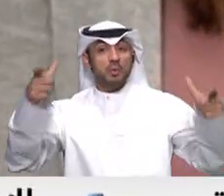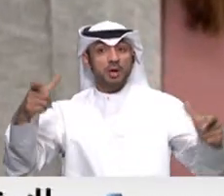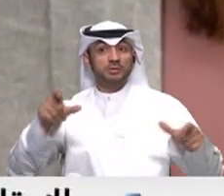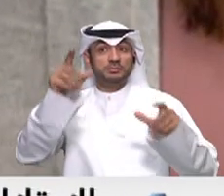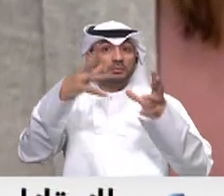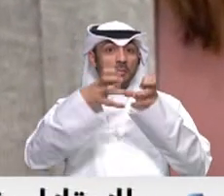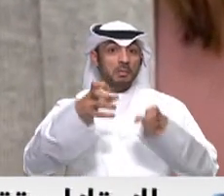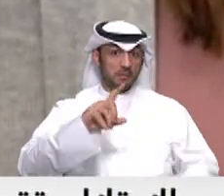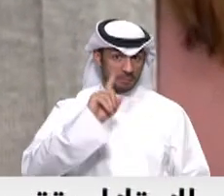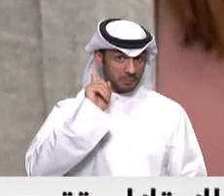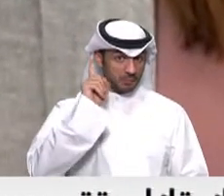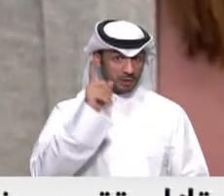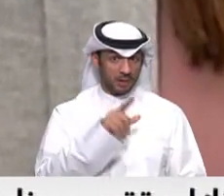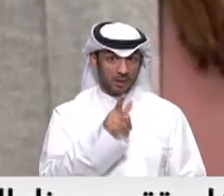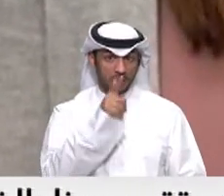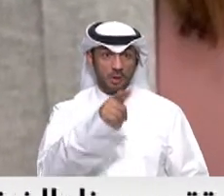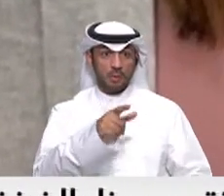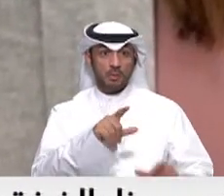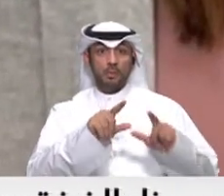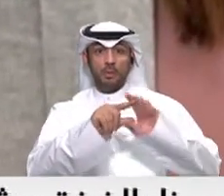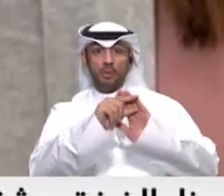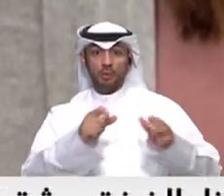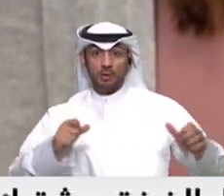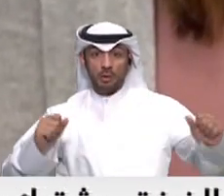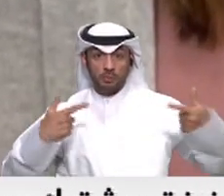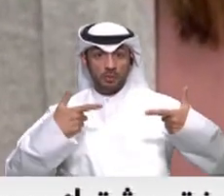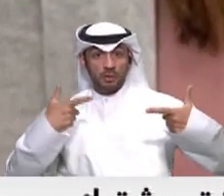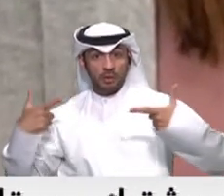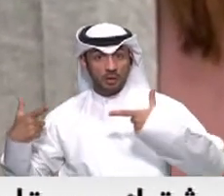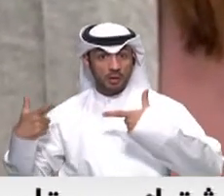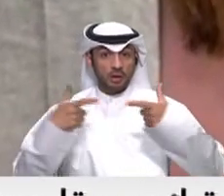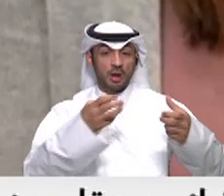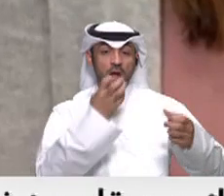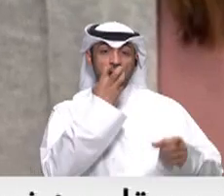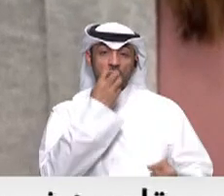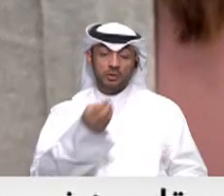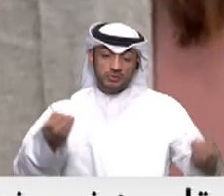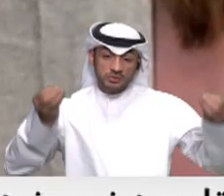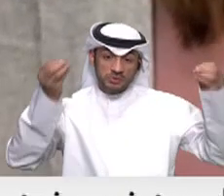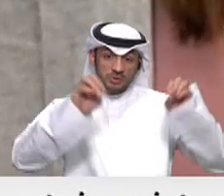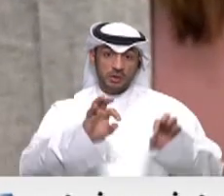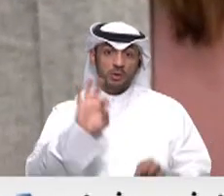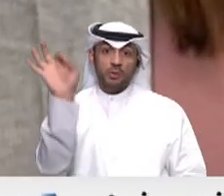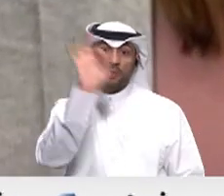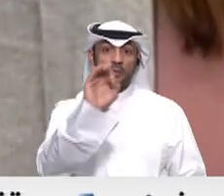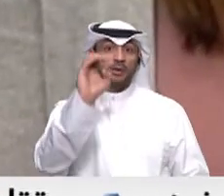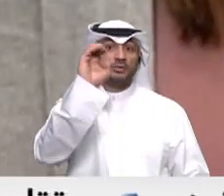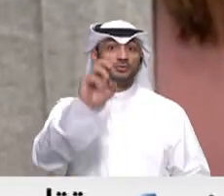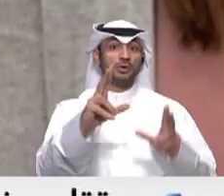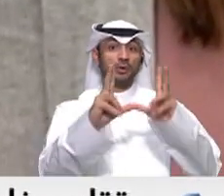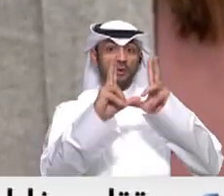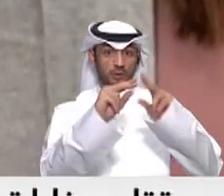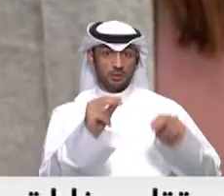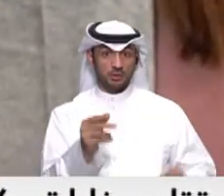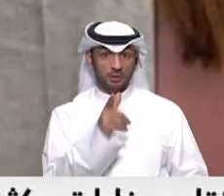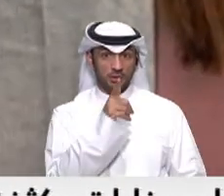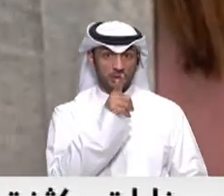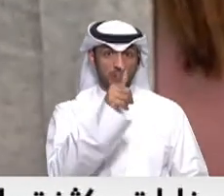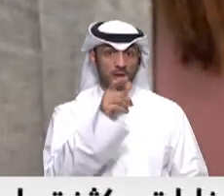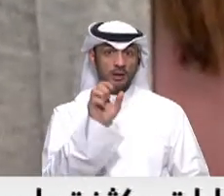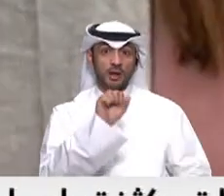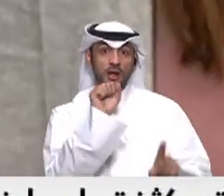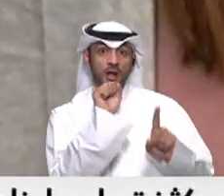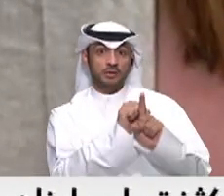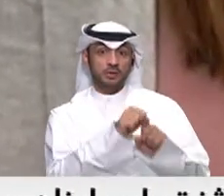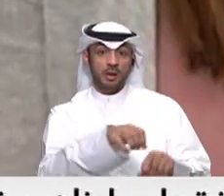طبعا حدة الاشتباكات وبوتيرة ساخنة جدا في الجنوب اللبناني، وخاصة على